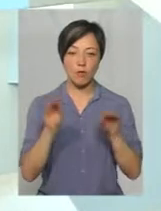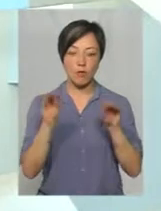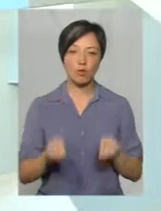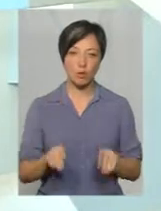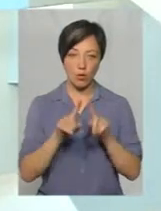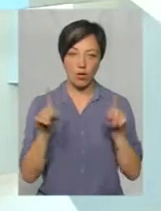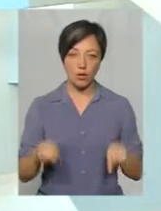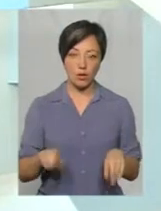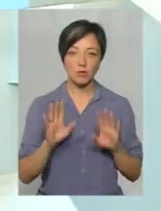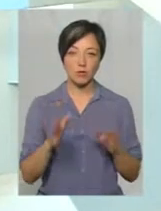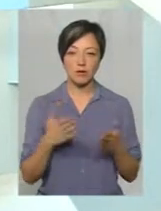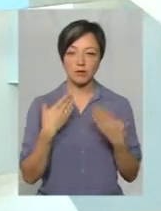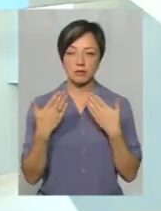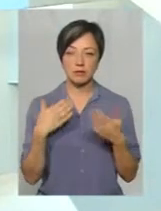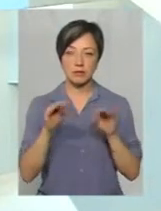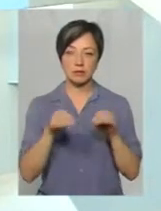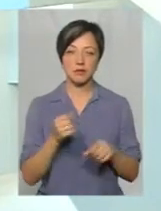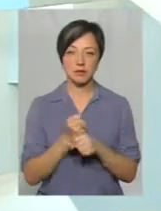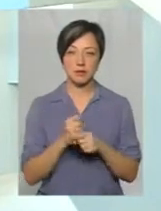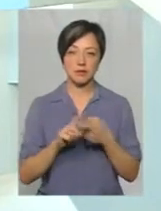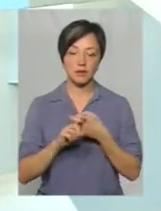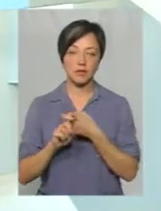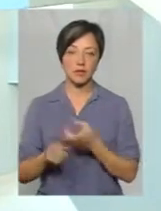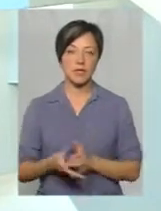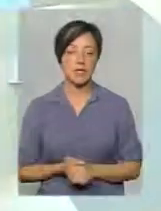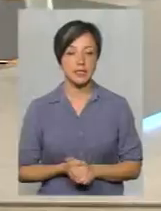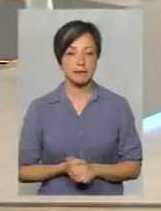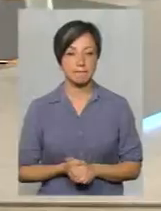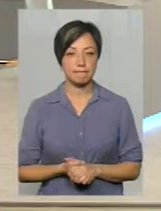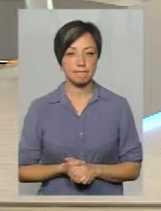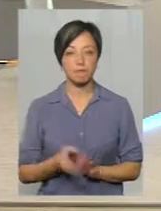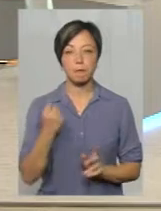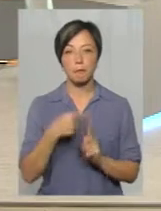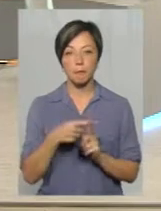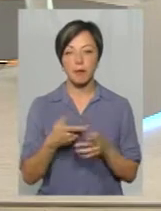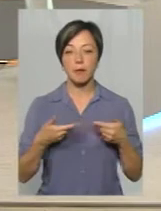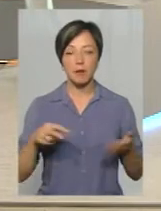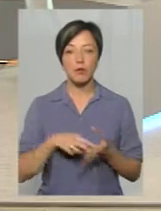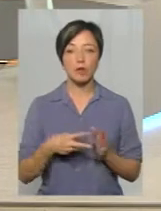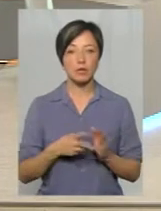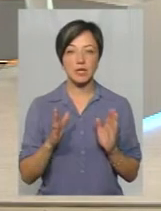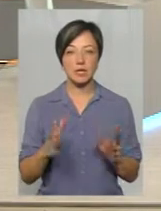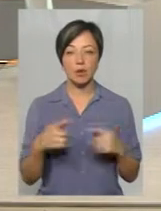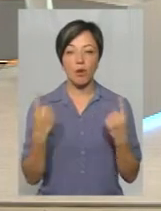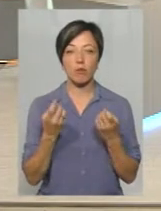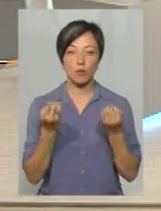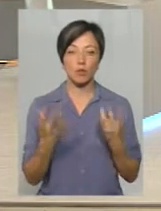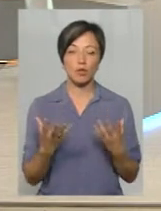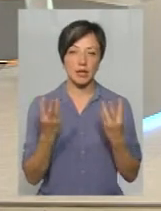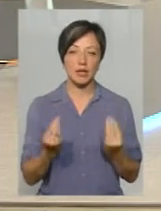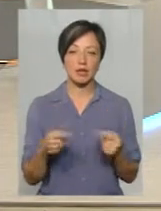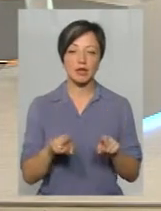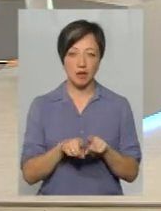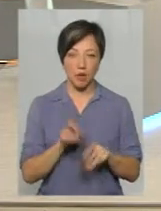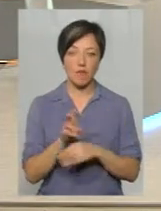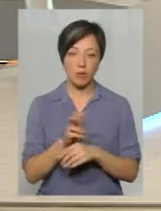протоколи. Так само будемо з ними вести статистику, там зв'язуватися. І плюс до того, ми плануємо не тільки на будні дні, ми так само